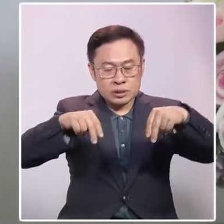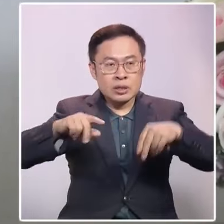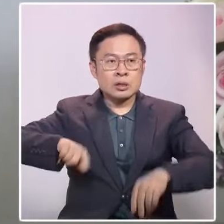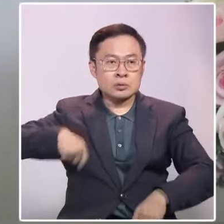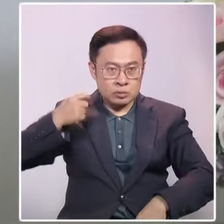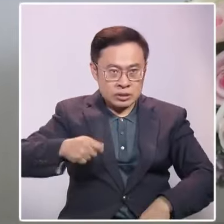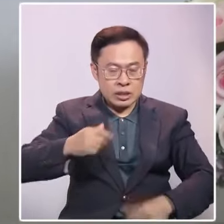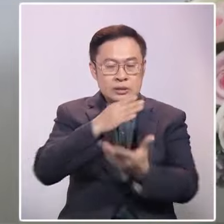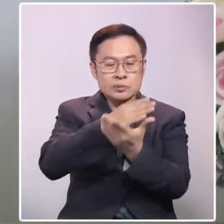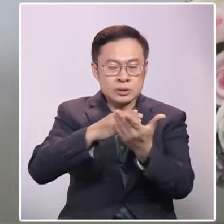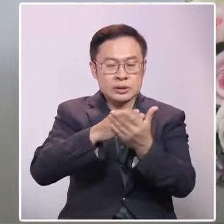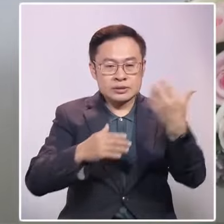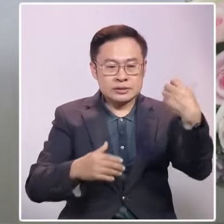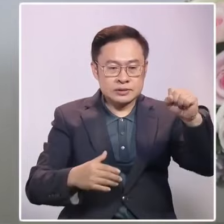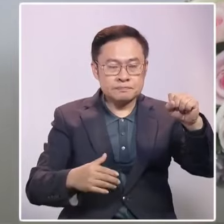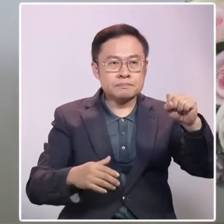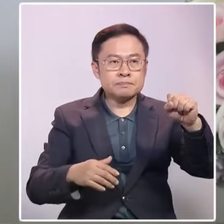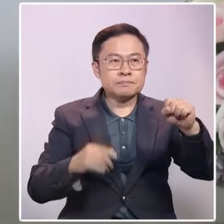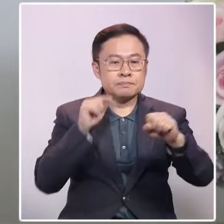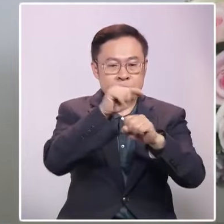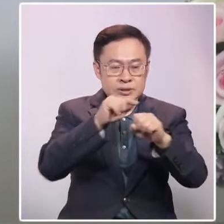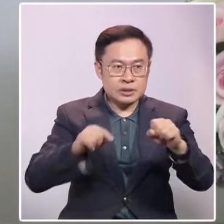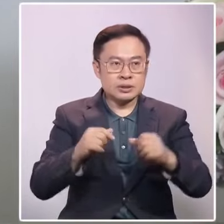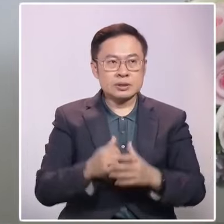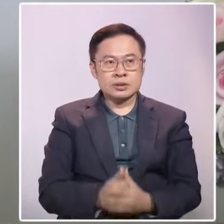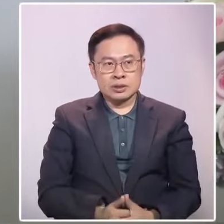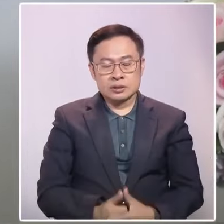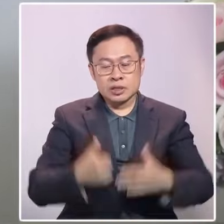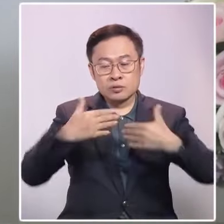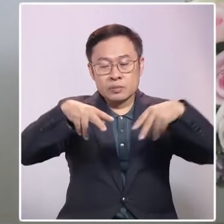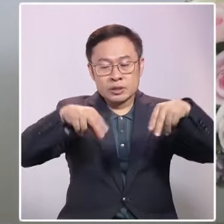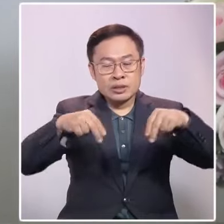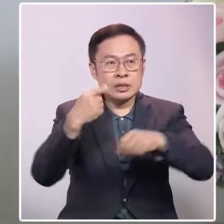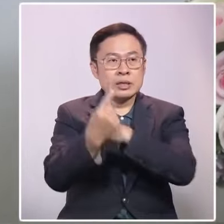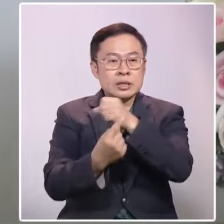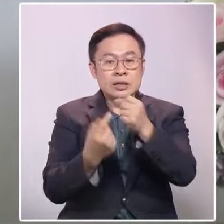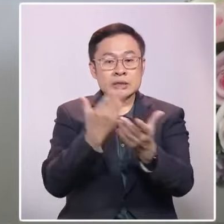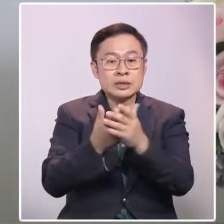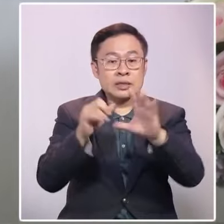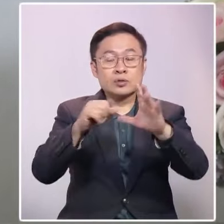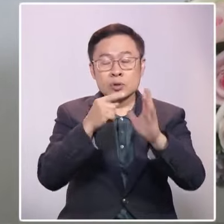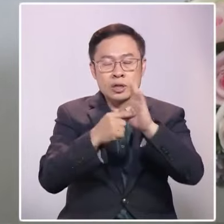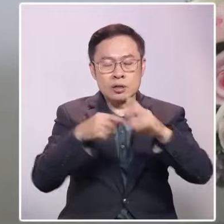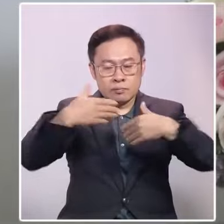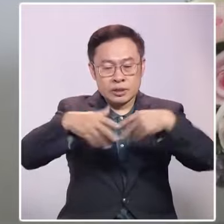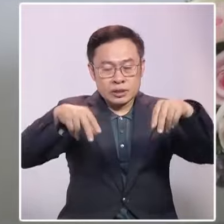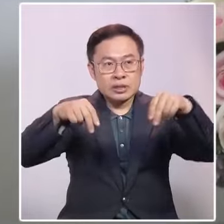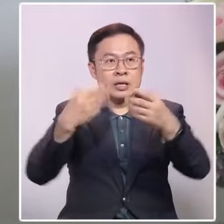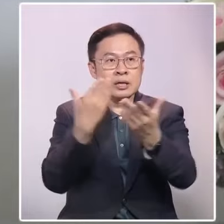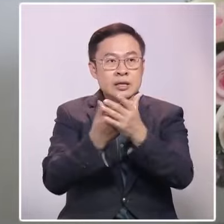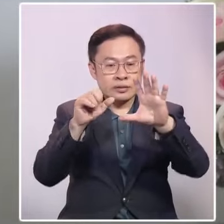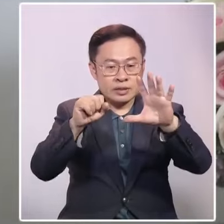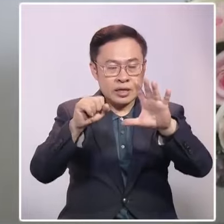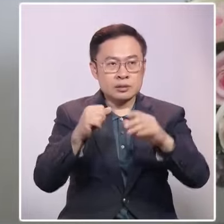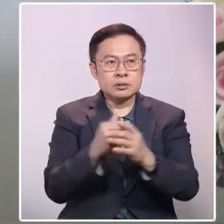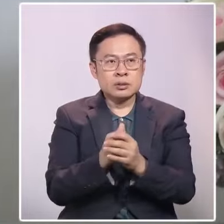อยู่ด้วยนะครับร่วมจ่ายอยู่ด้วยเช่นแบตเตอรี่ราคา 500,000 นะครับมีอ